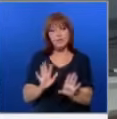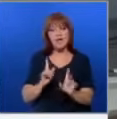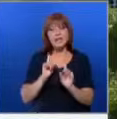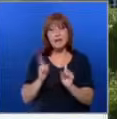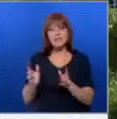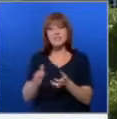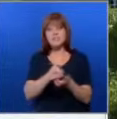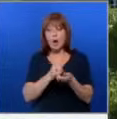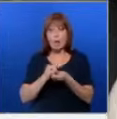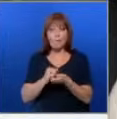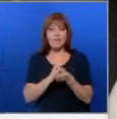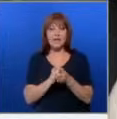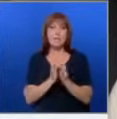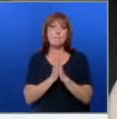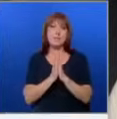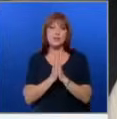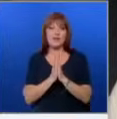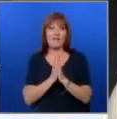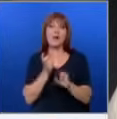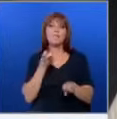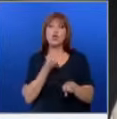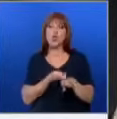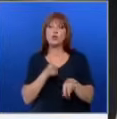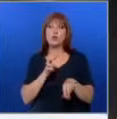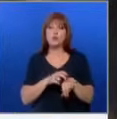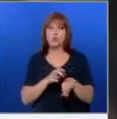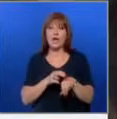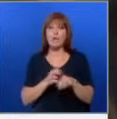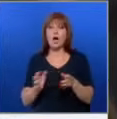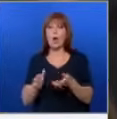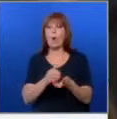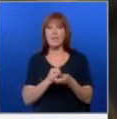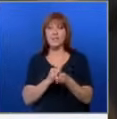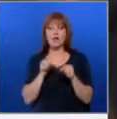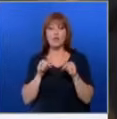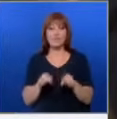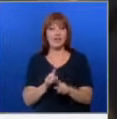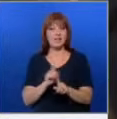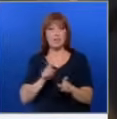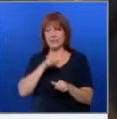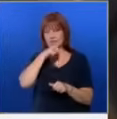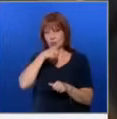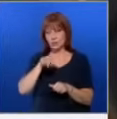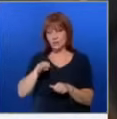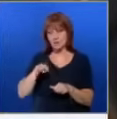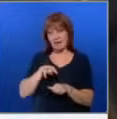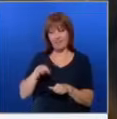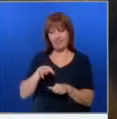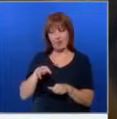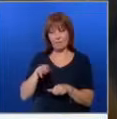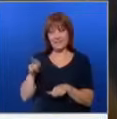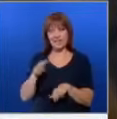обединени. Призовавам и доктор Ахмед Доган към обединение на ДПС. Това никога няма да си го простиме и двамата с доктор